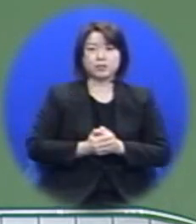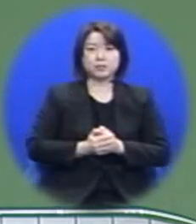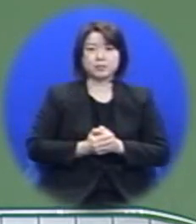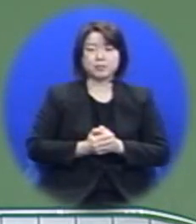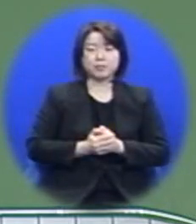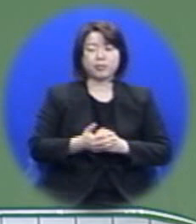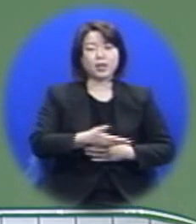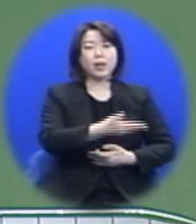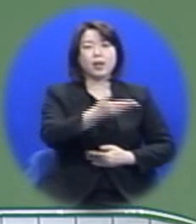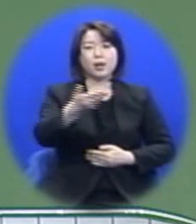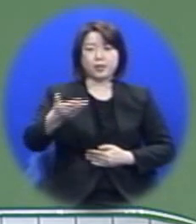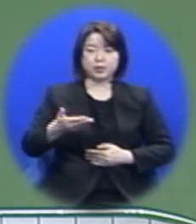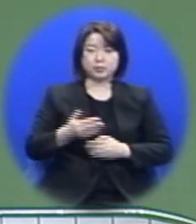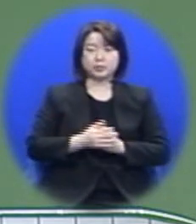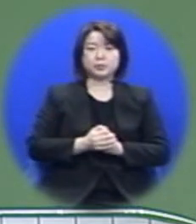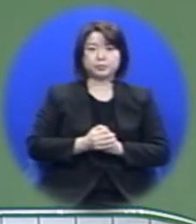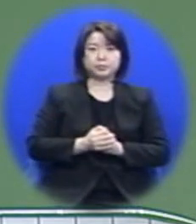여러분,